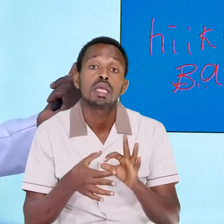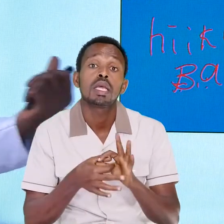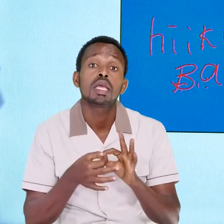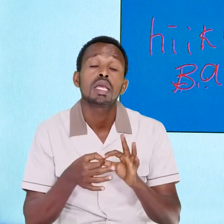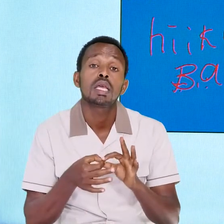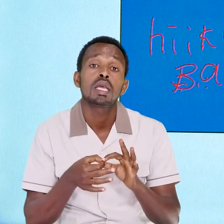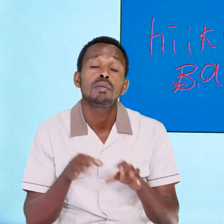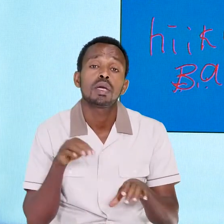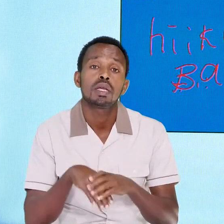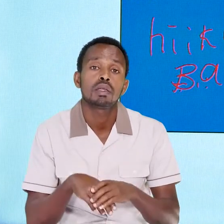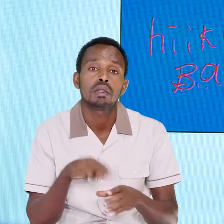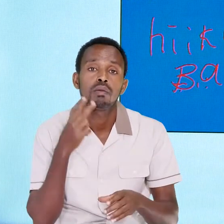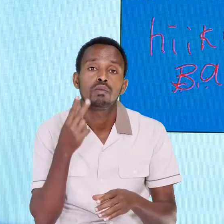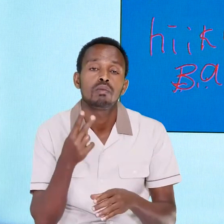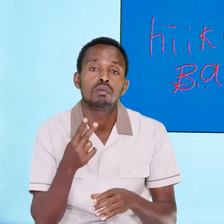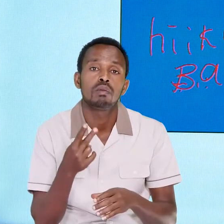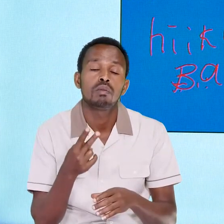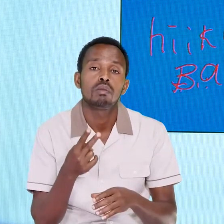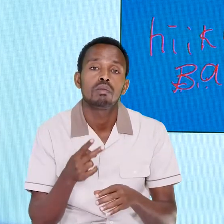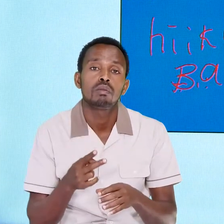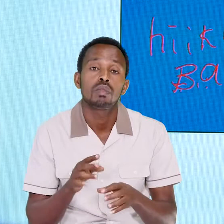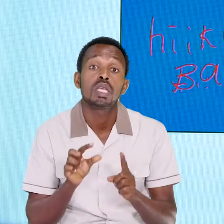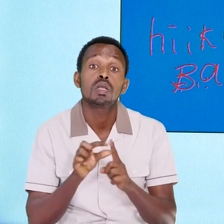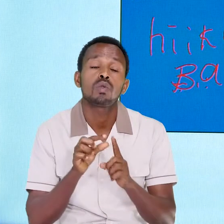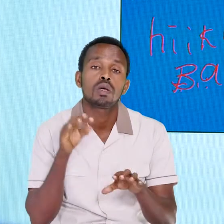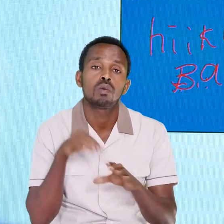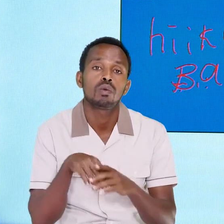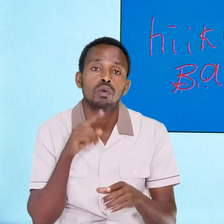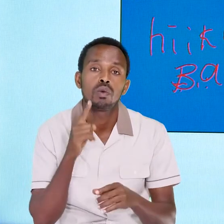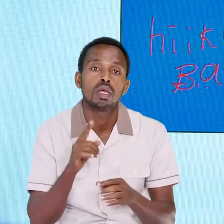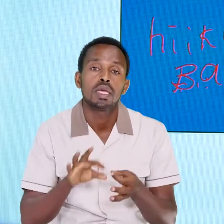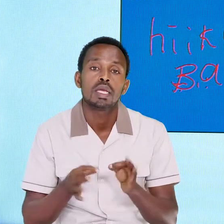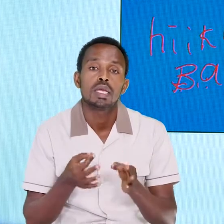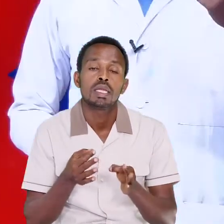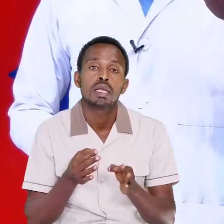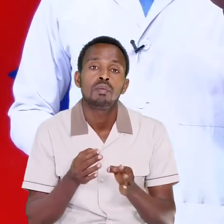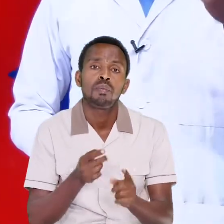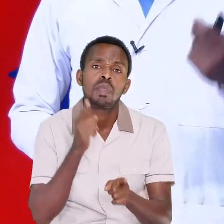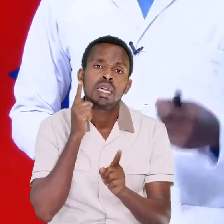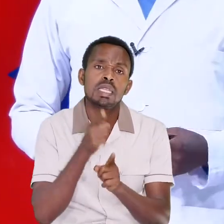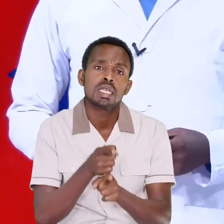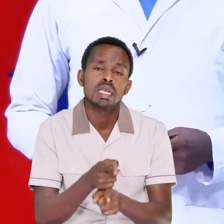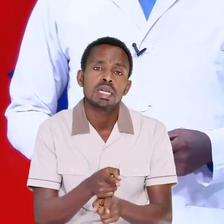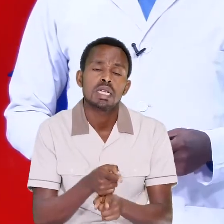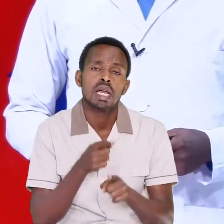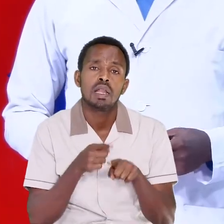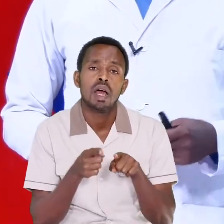keessatti kan ilaalle hiika jechoota galumsaati. Hiika jechoota sirrii adda addaa yeroo ilaallu